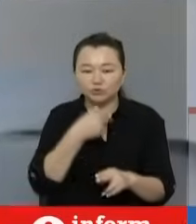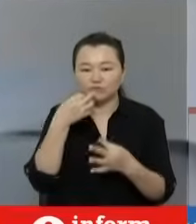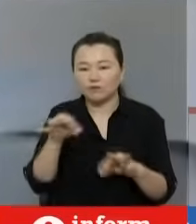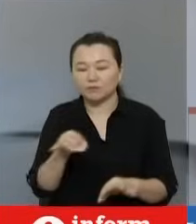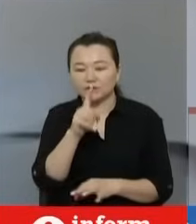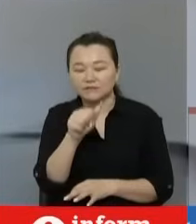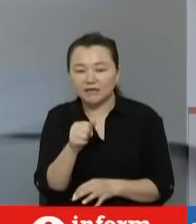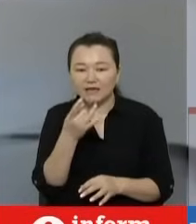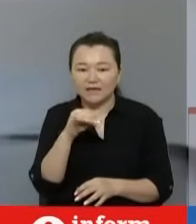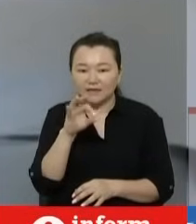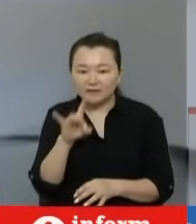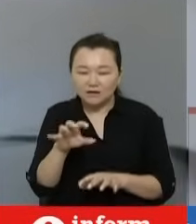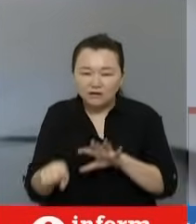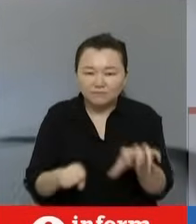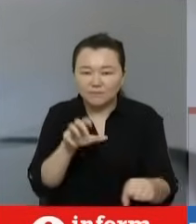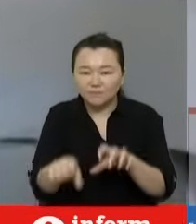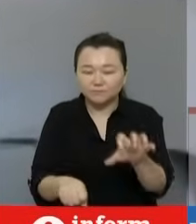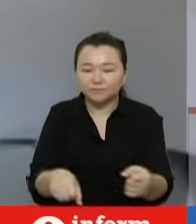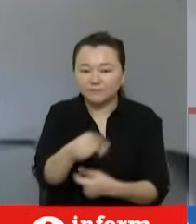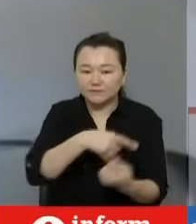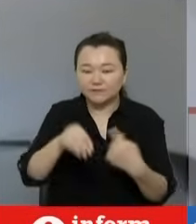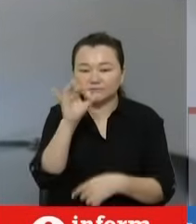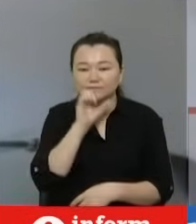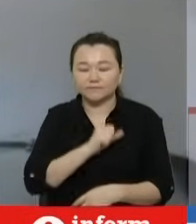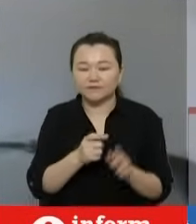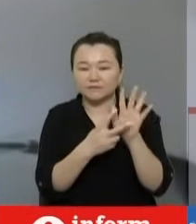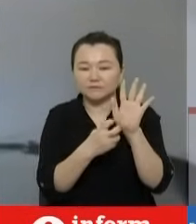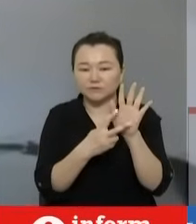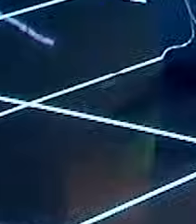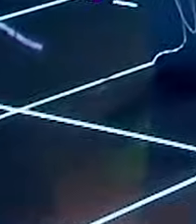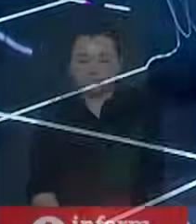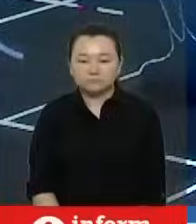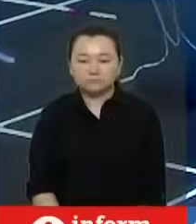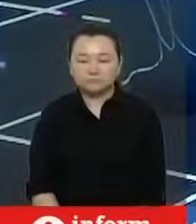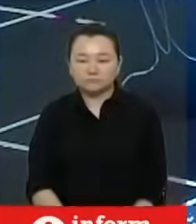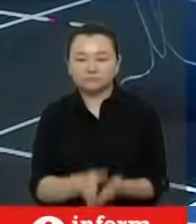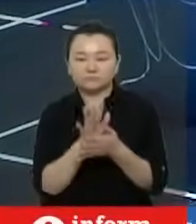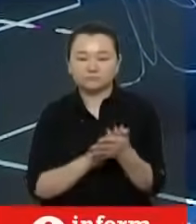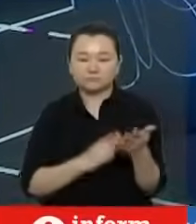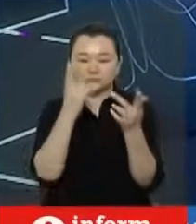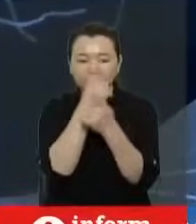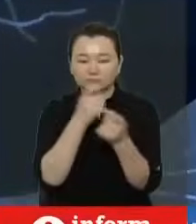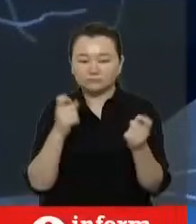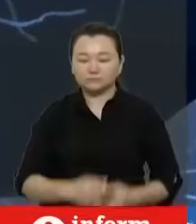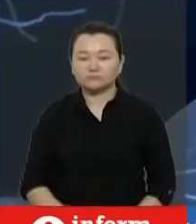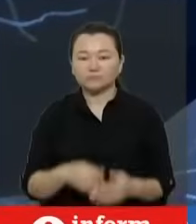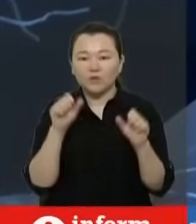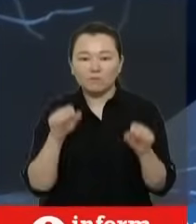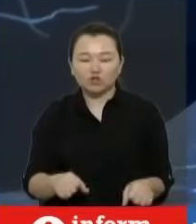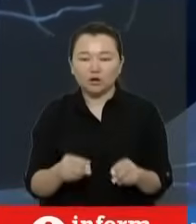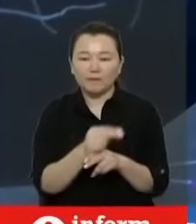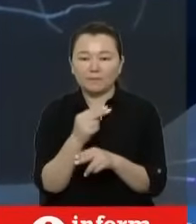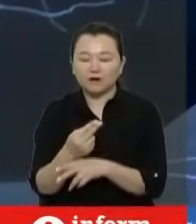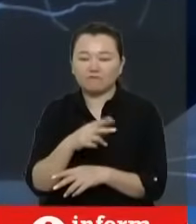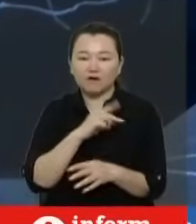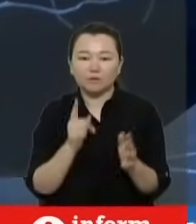за рейдерский захват бизнеса и хищение более 700 миллионов тенге. Продолжаем эфир. Масштабные поправки по